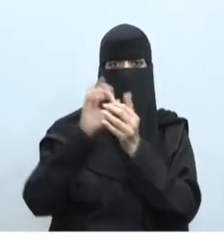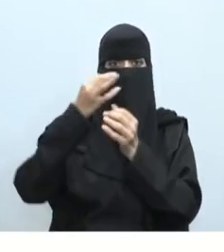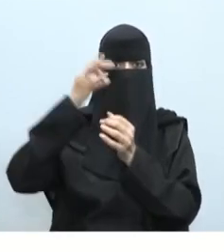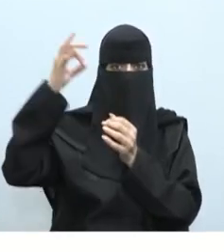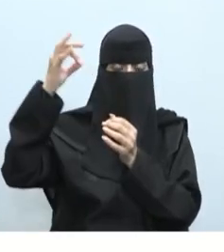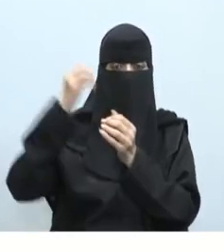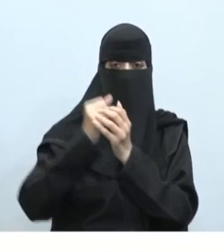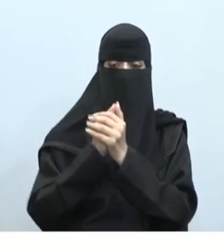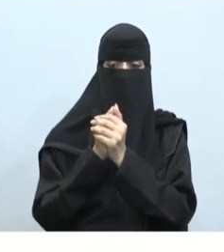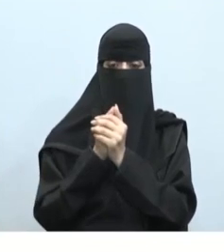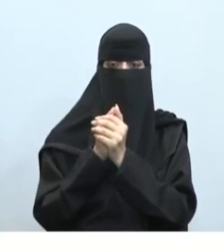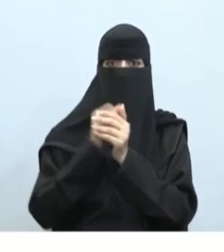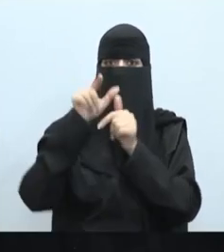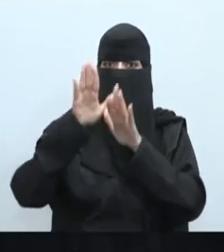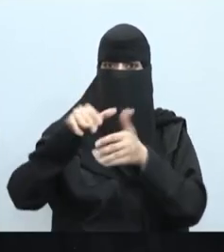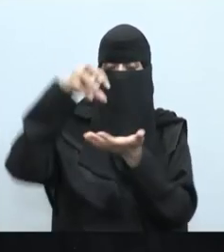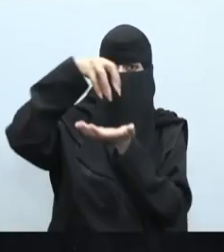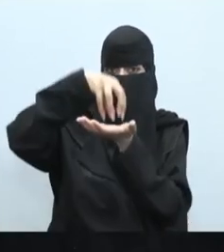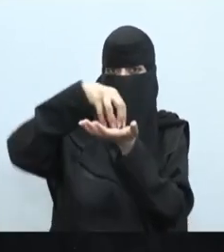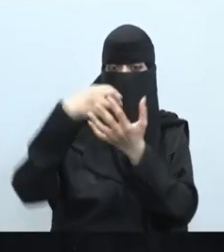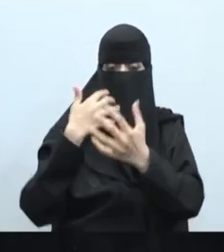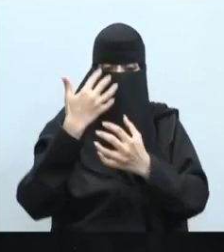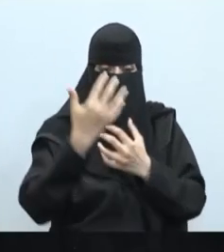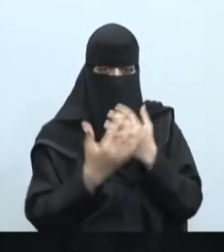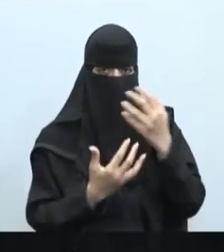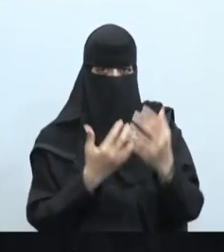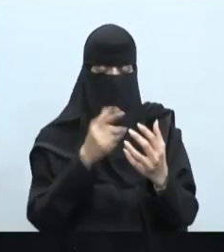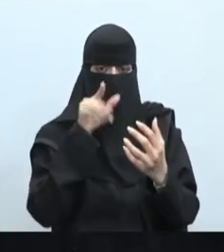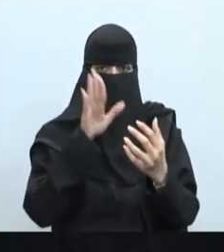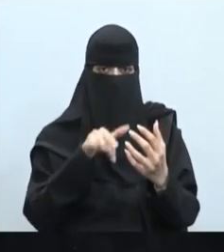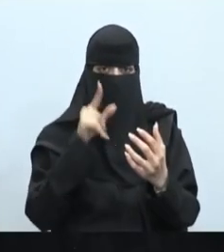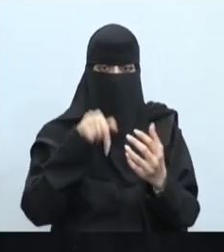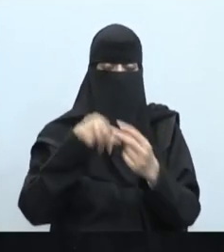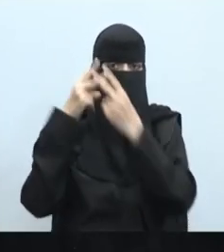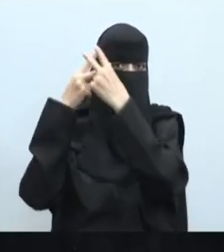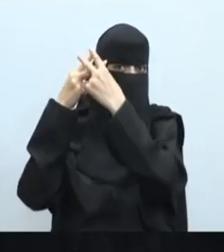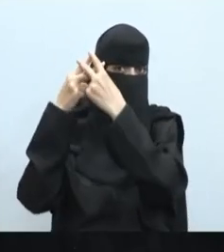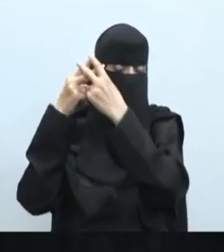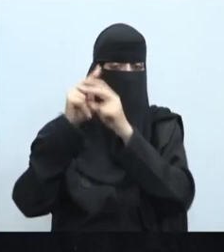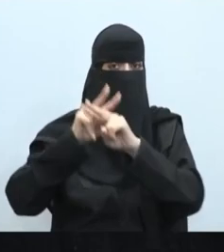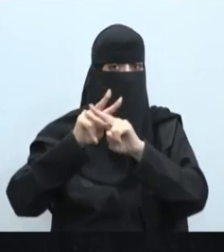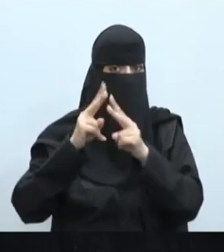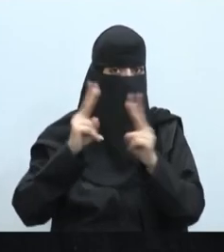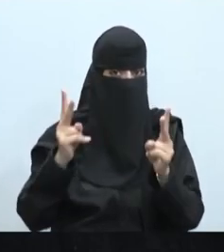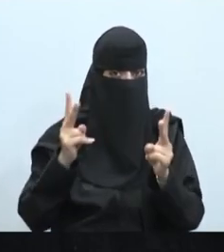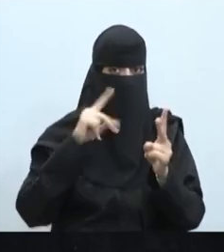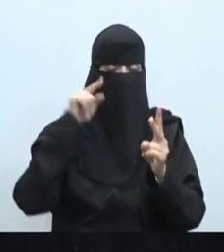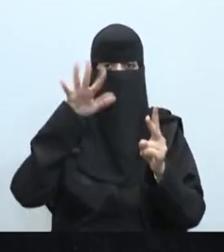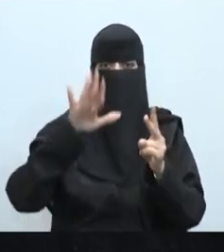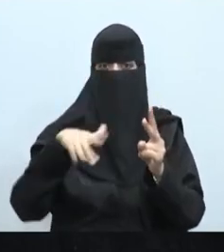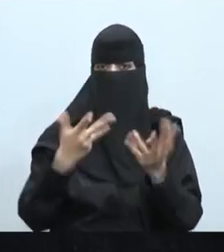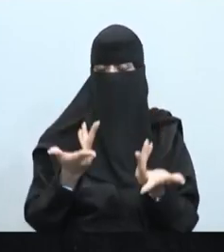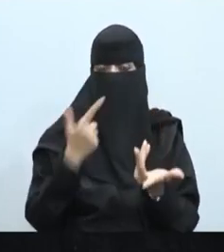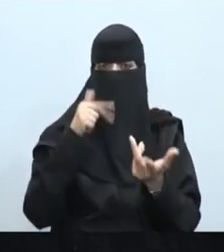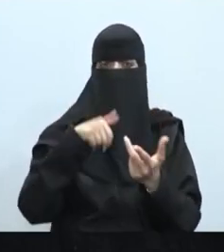اللمعان وفي الموقع وفي الحركه اذا هذه النجوم ابناء وبنات الطلاب تختلف او